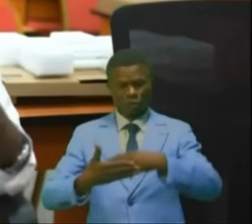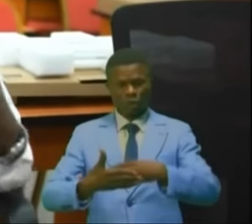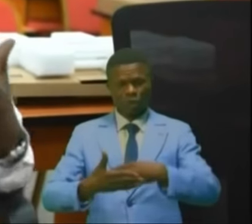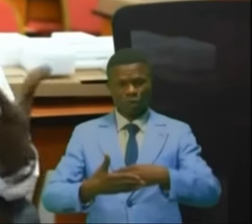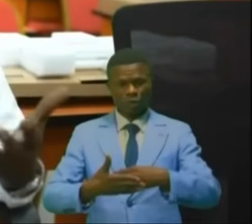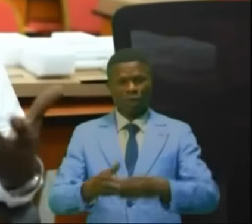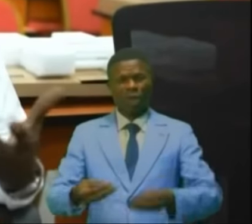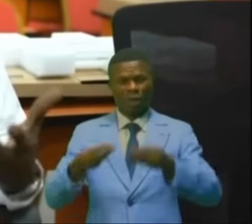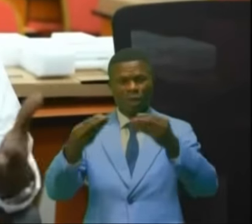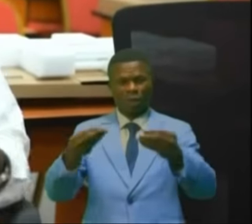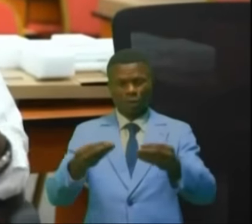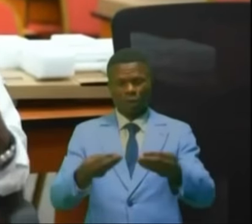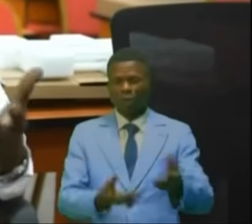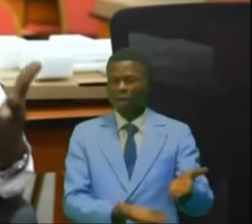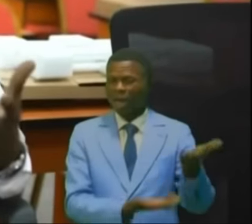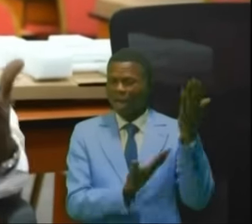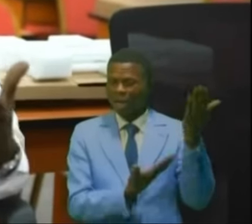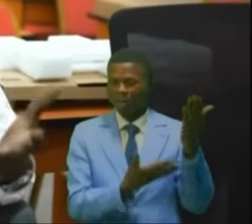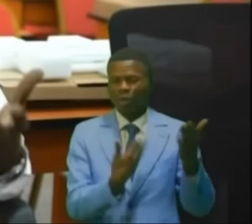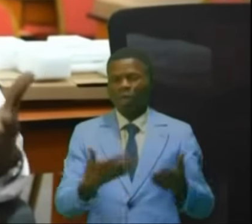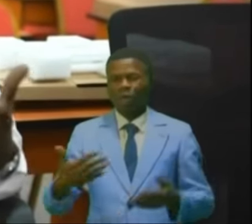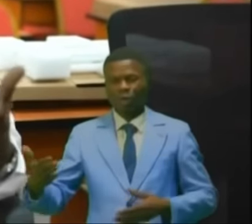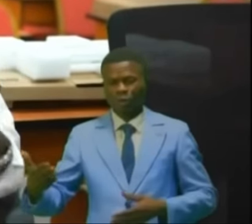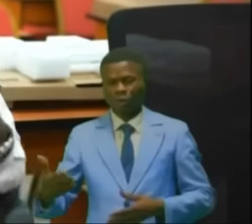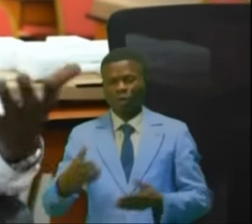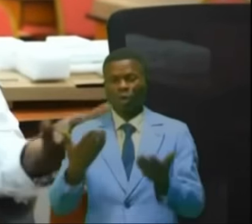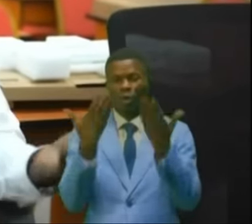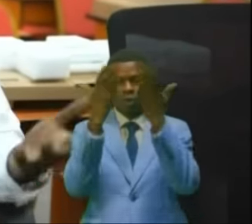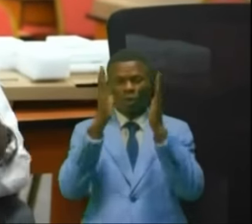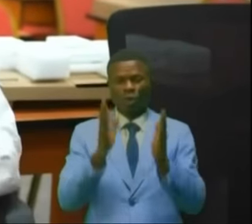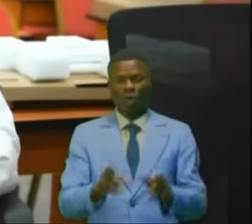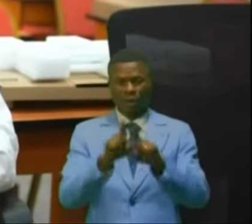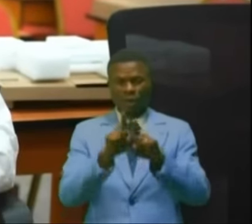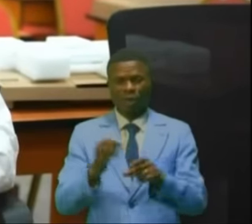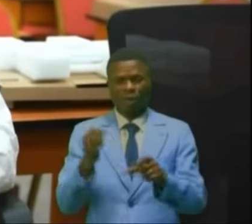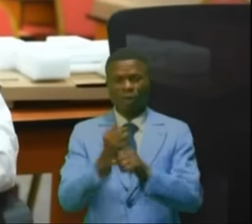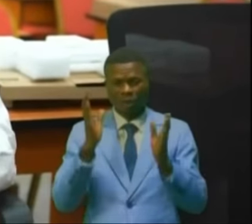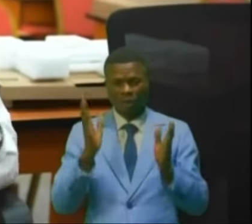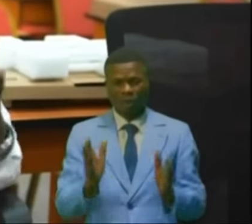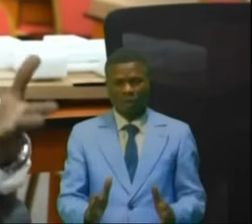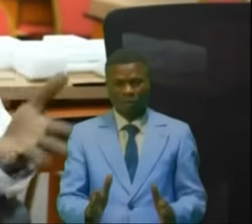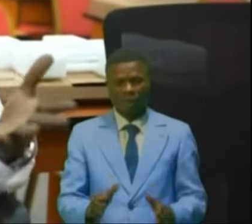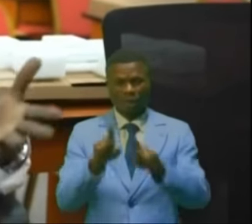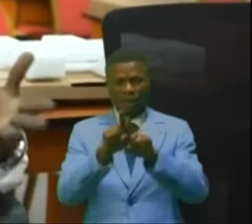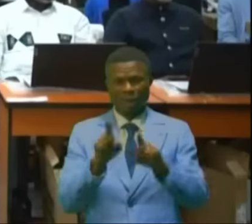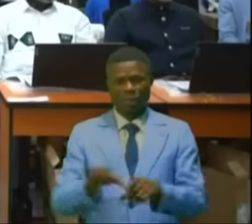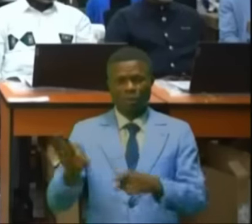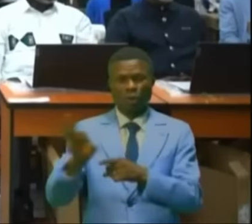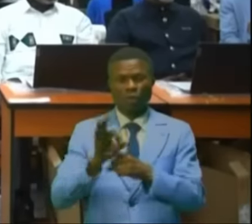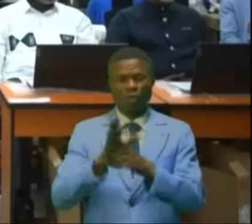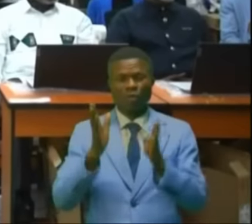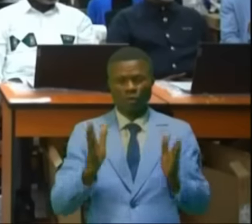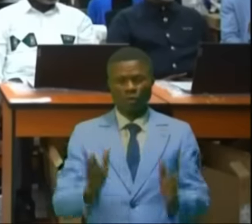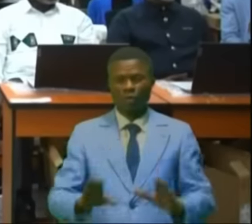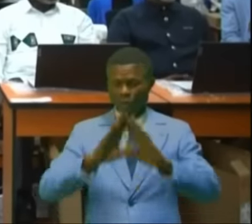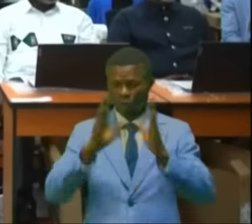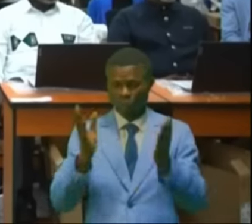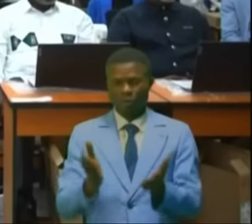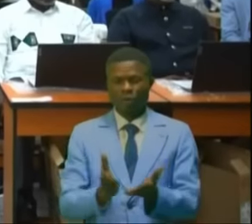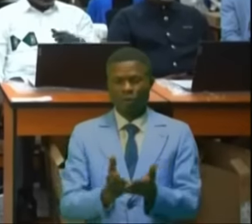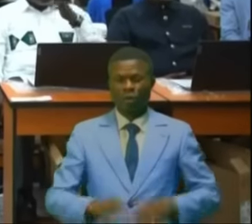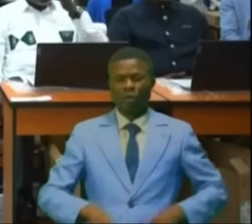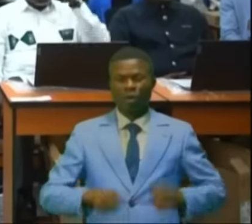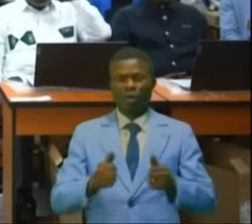qui offrent le confort à nos apprenants et à nos apprenantes évidemment, mais aussi à nos formateurs. Toucher plus de